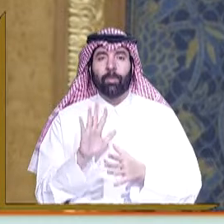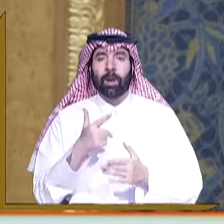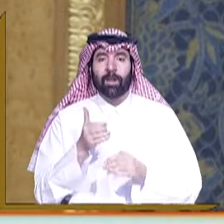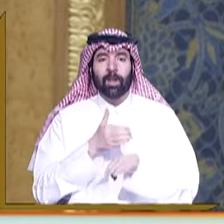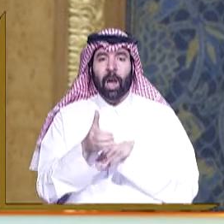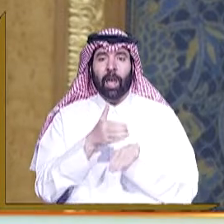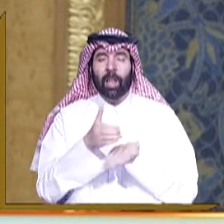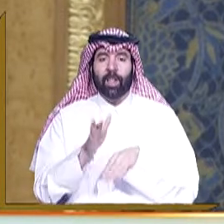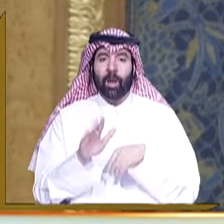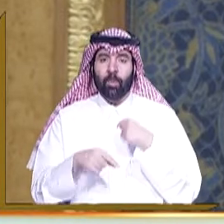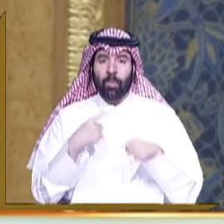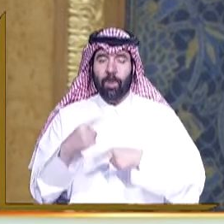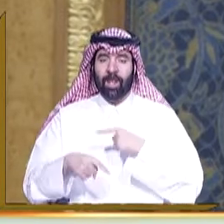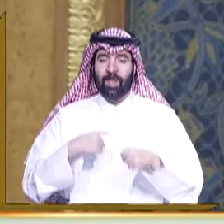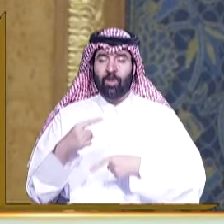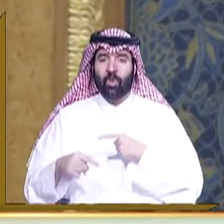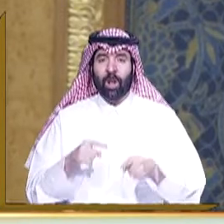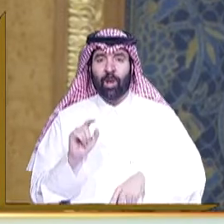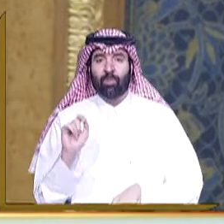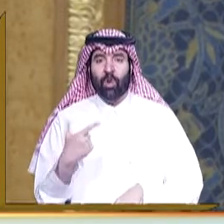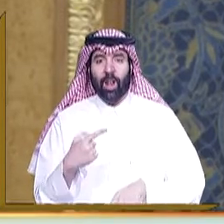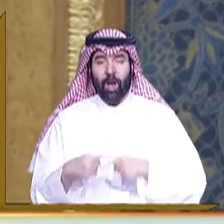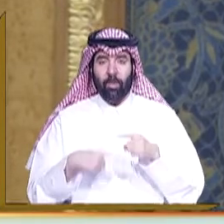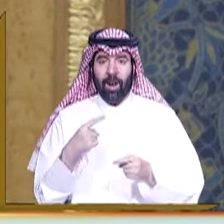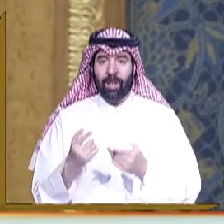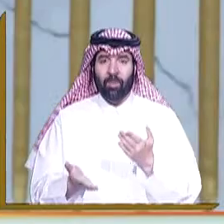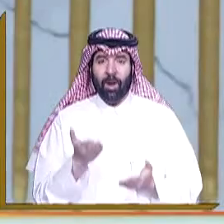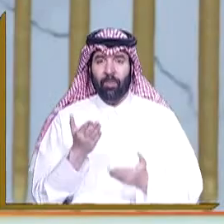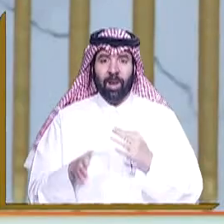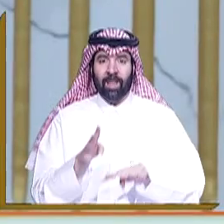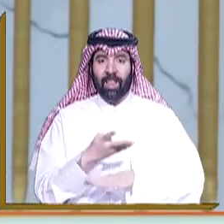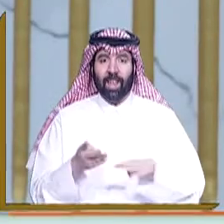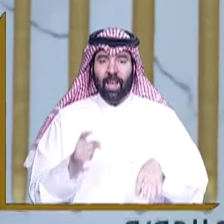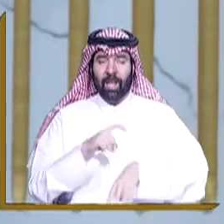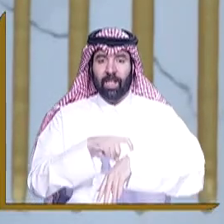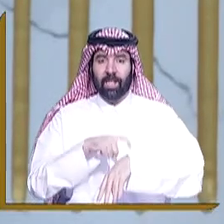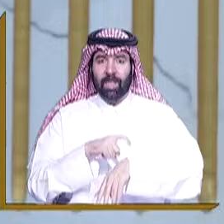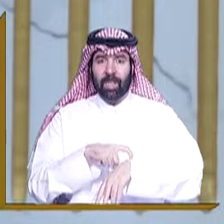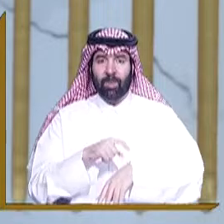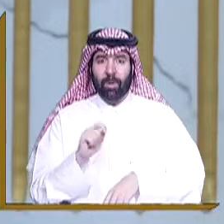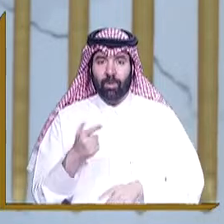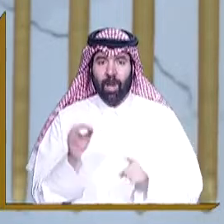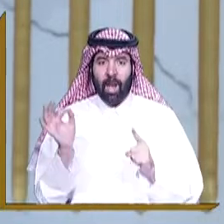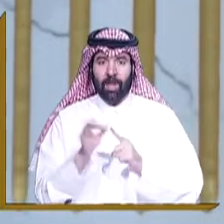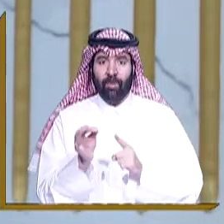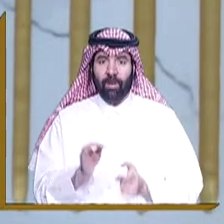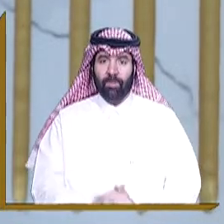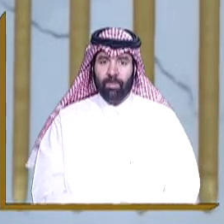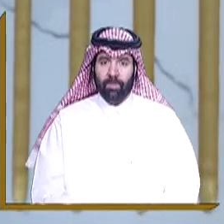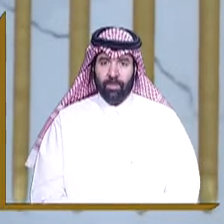المناسبة لتسريع تطويرها بما يتوافق مع الخطة الزمنية المستهدفة.